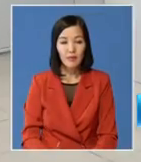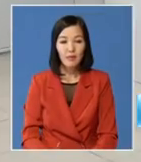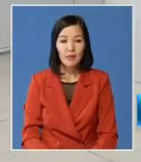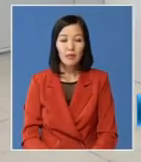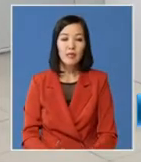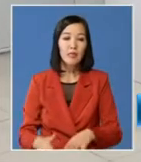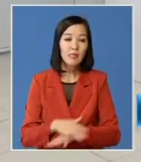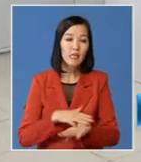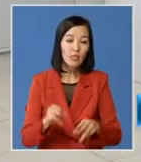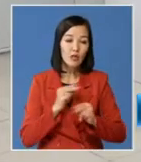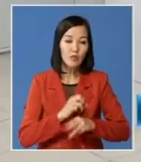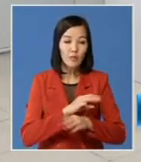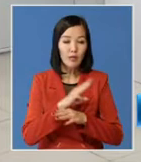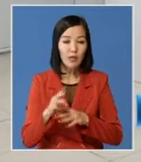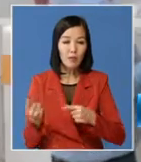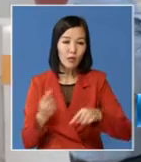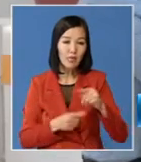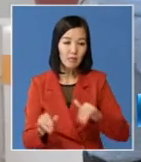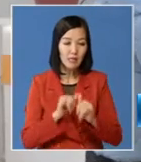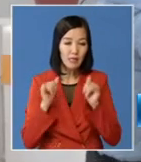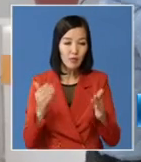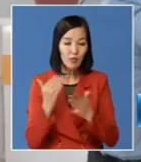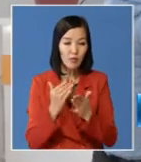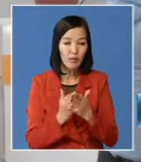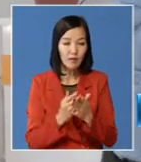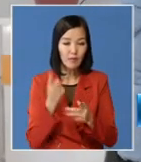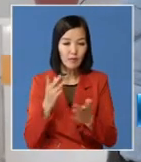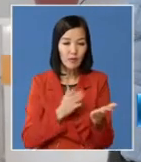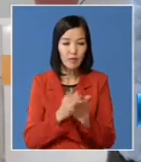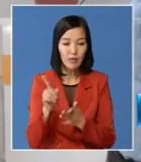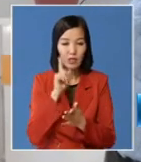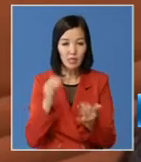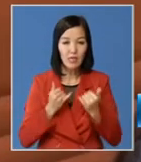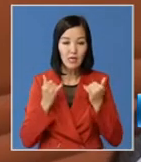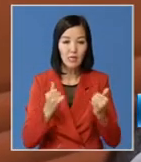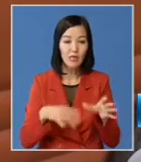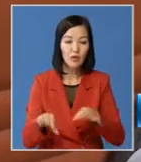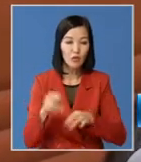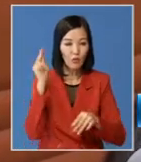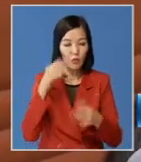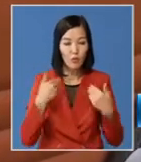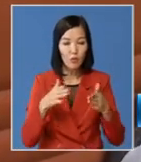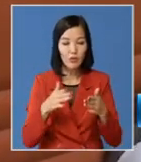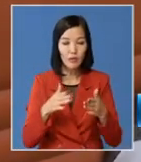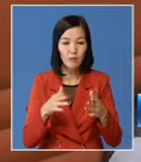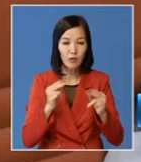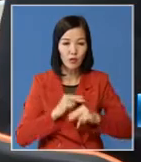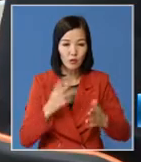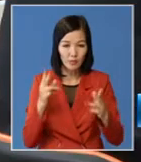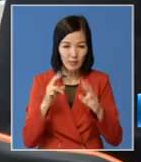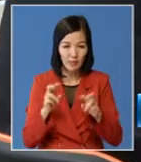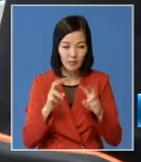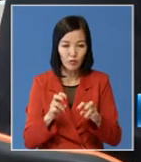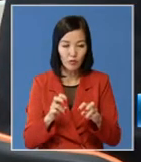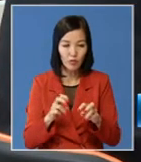Нәтижелі жұмыспен қамту және жаппай кәсіпкерлікті дамыту бағдарламасының бір бағыты жастарға арналады. Жоба оқу бітіріп, екі қолға бір күрек таппай жүрген маман